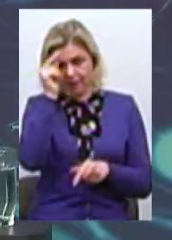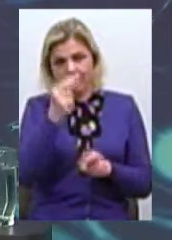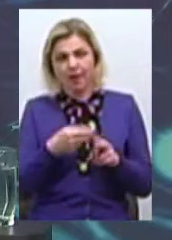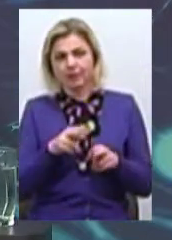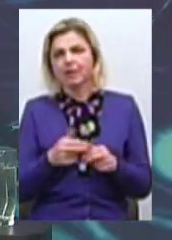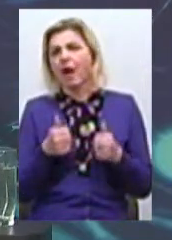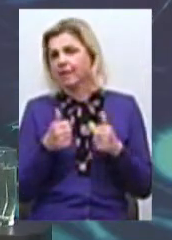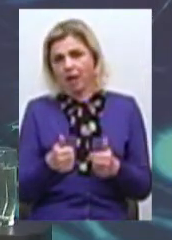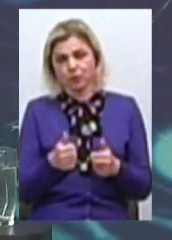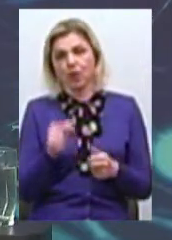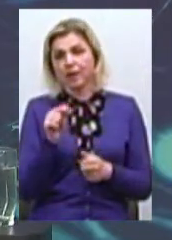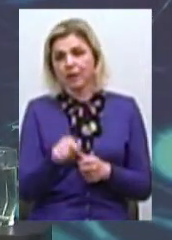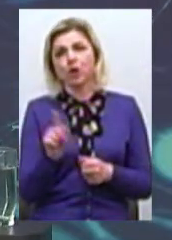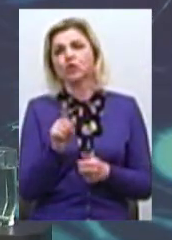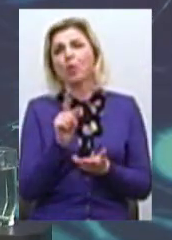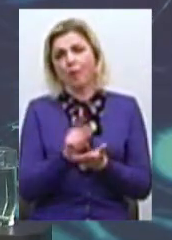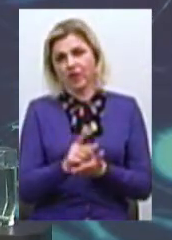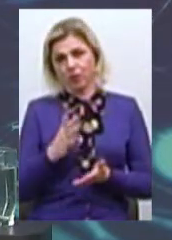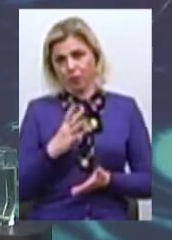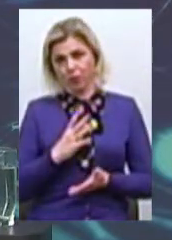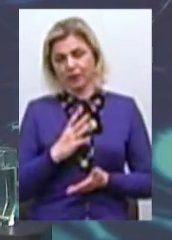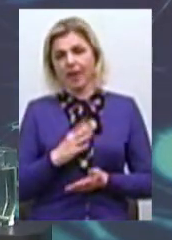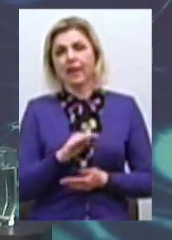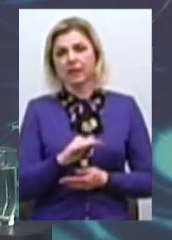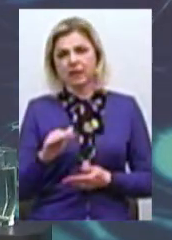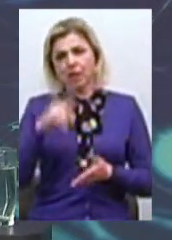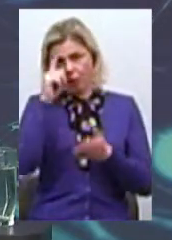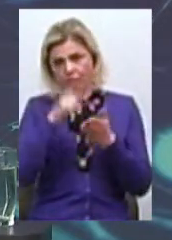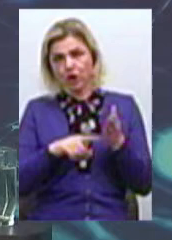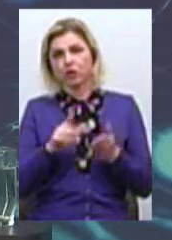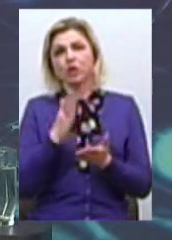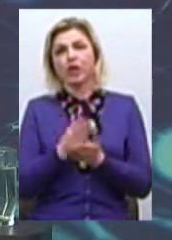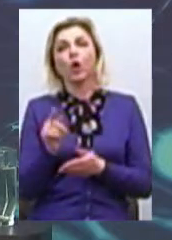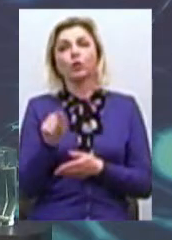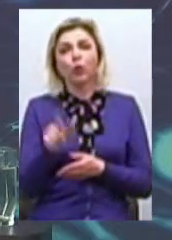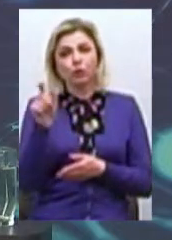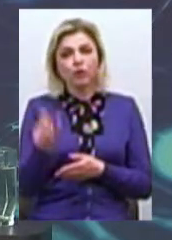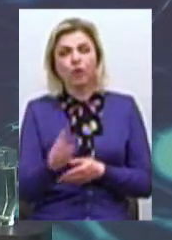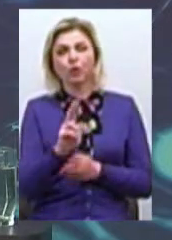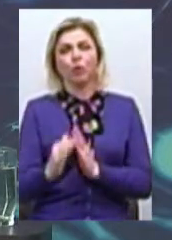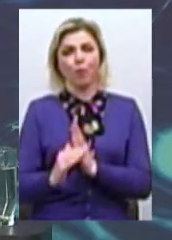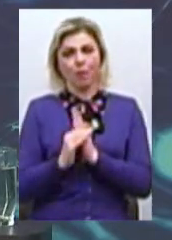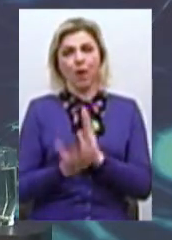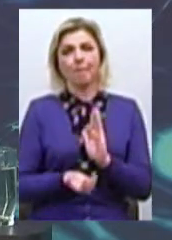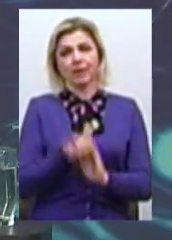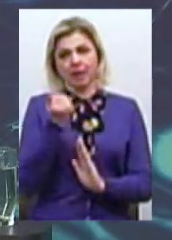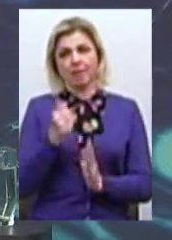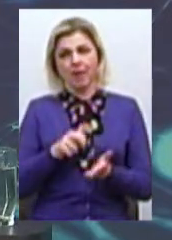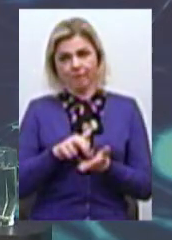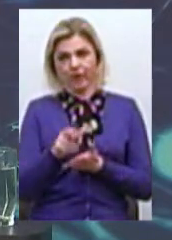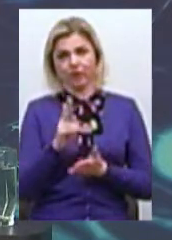класно, це саме те, що повинно бути. Тобто дитина впевнена, що є той, хто допоможе, хто підтримає вийти в це життя,